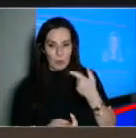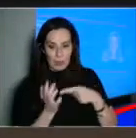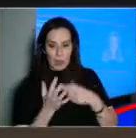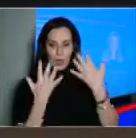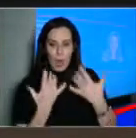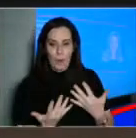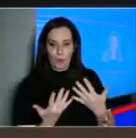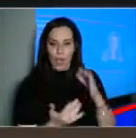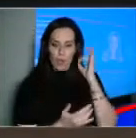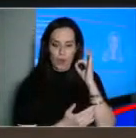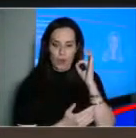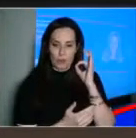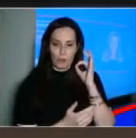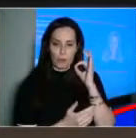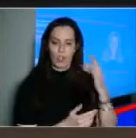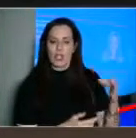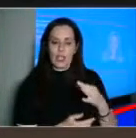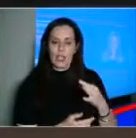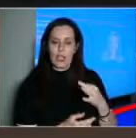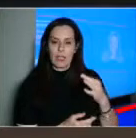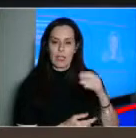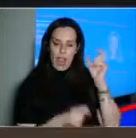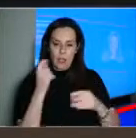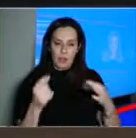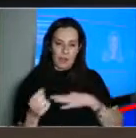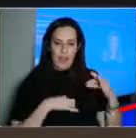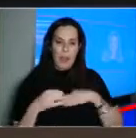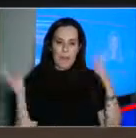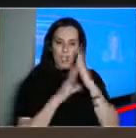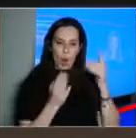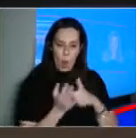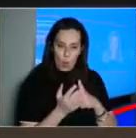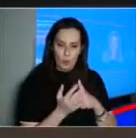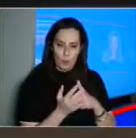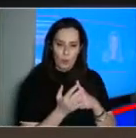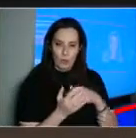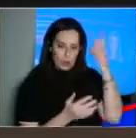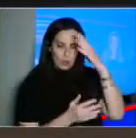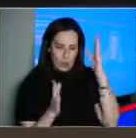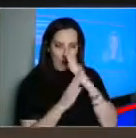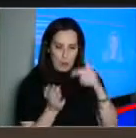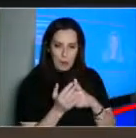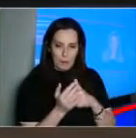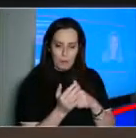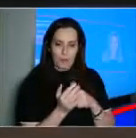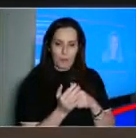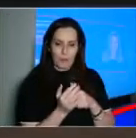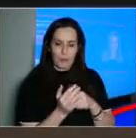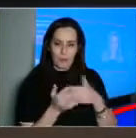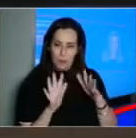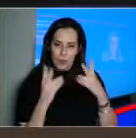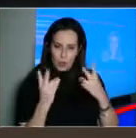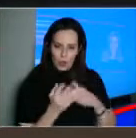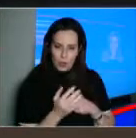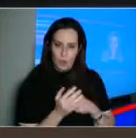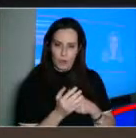כמות האנשים שנפגעים מטרור לאומני, באמת, שכבודו במקום המונח, זה מאוד מאוד